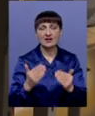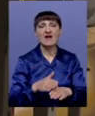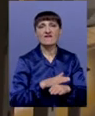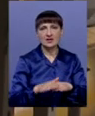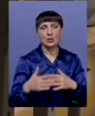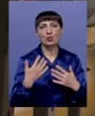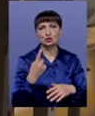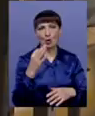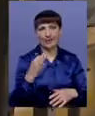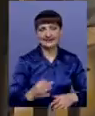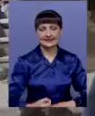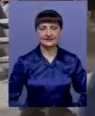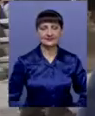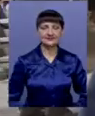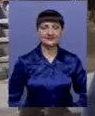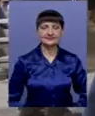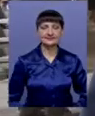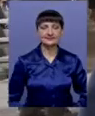на 100%.